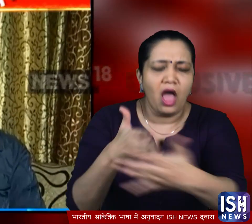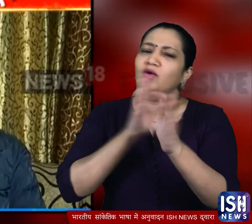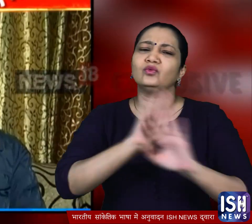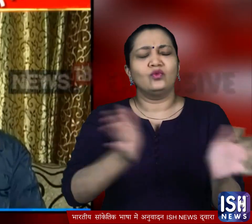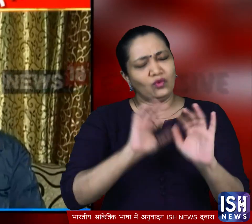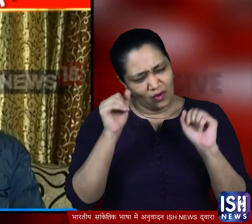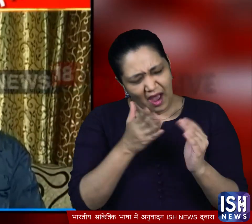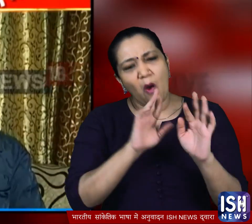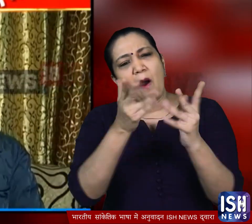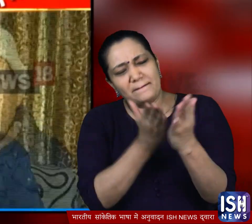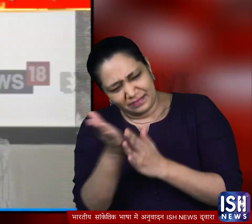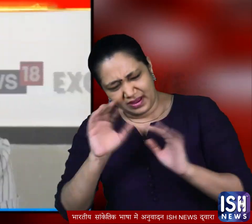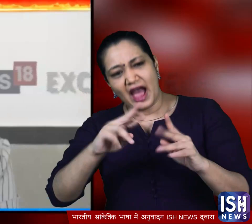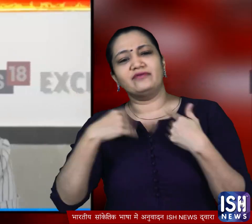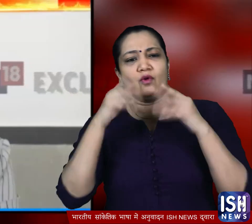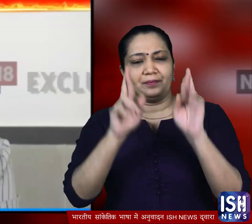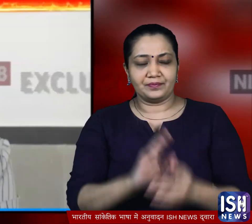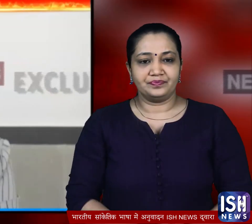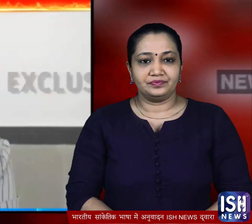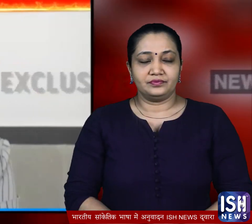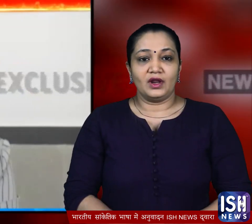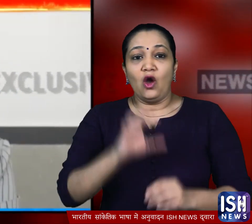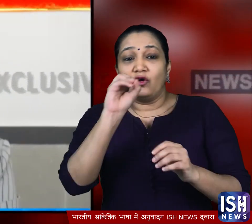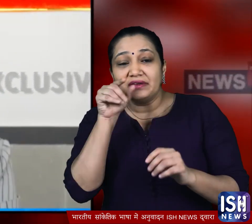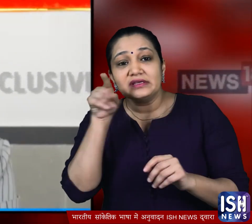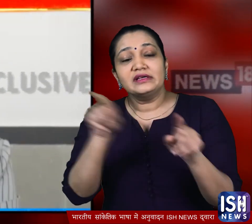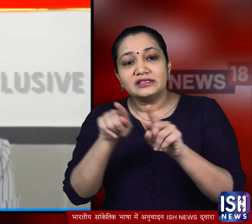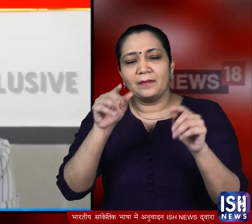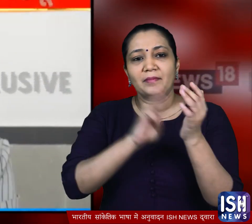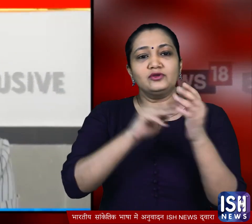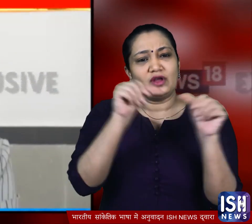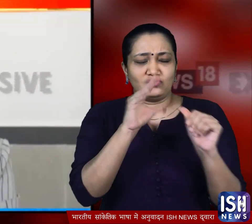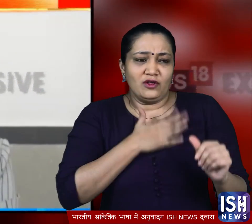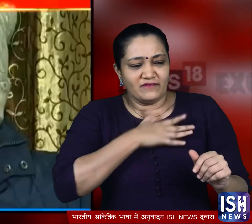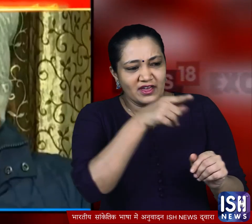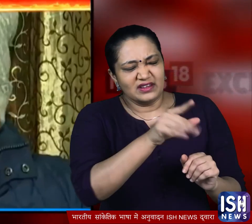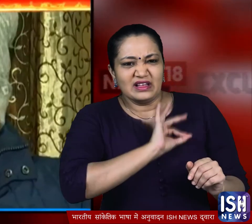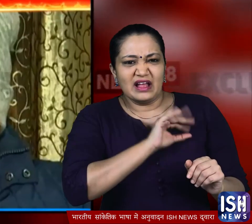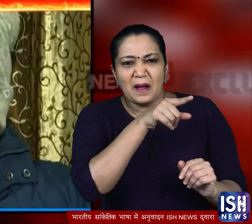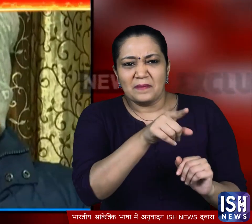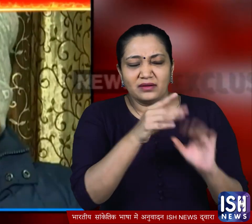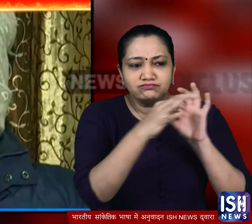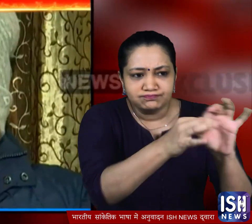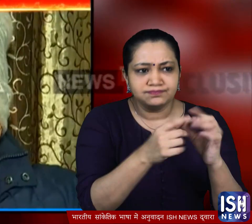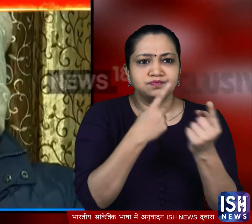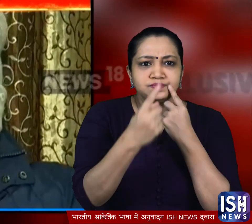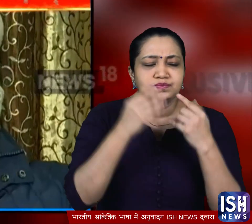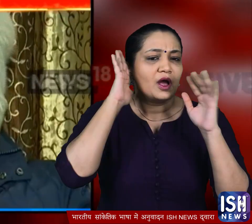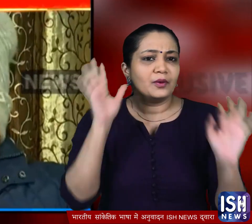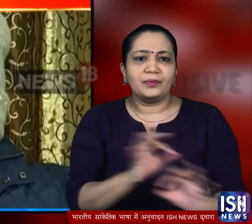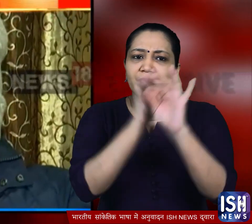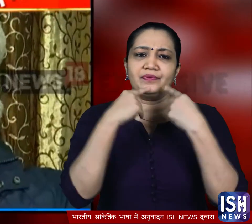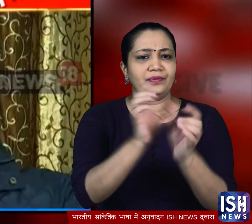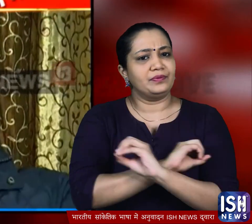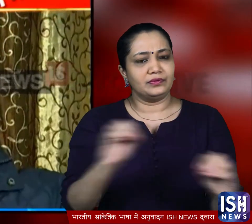कहीं के भी रास्ते सब खुले हैं। एमआईएम अध्यक्ष ओवैसी को भी मसूद अख्तर से हमदर्दी तो है, लेकिन उनके साथ किसी तरह की चुनावी